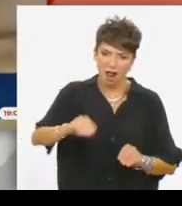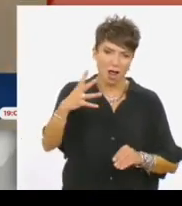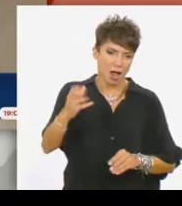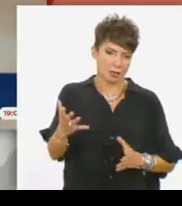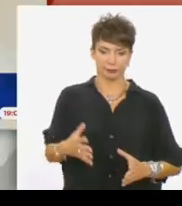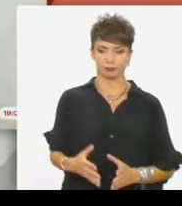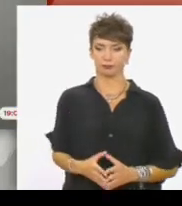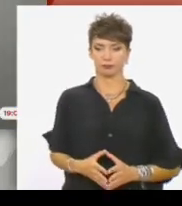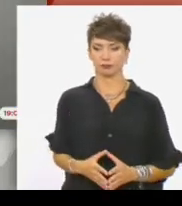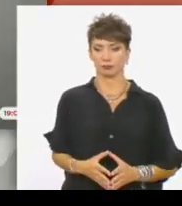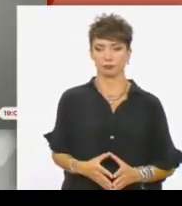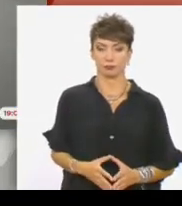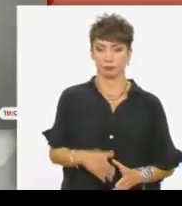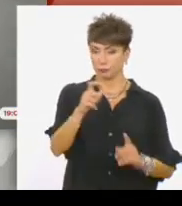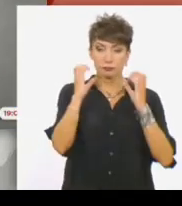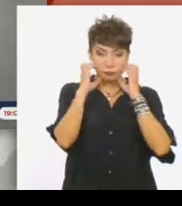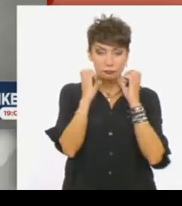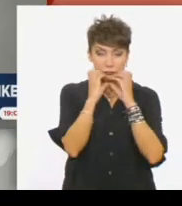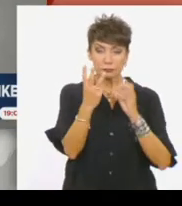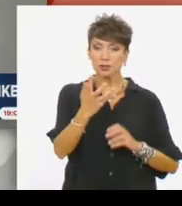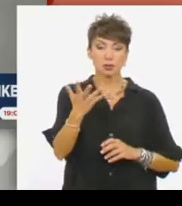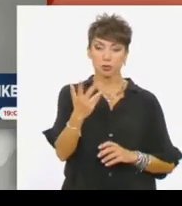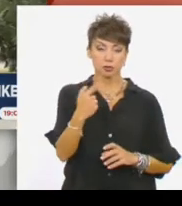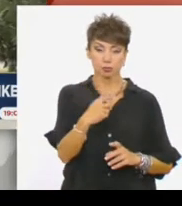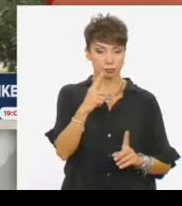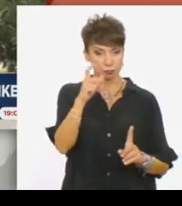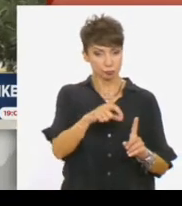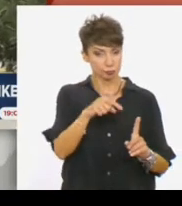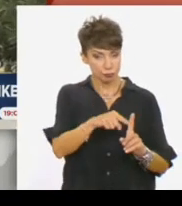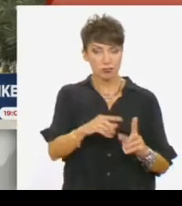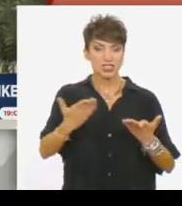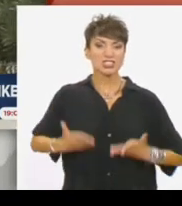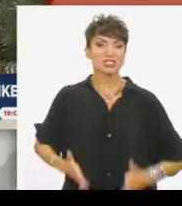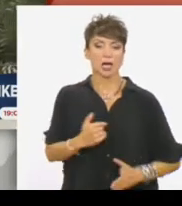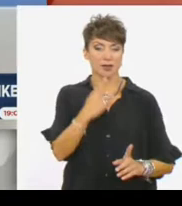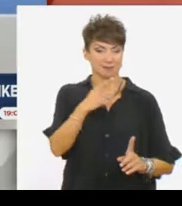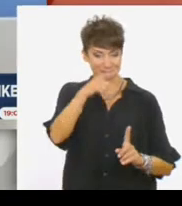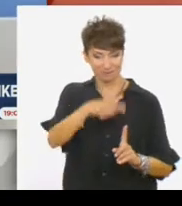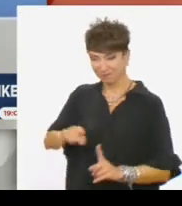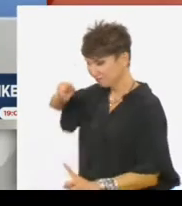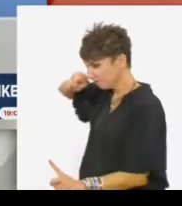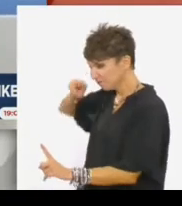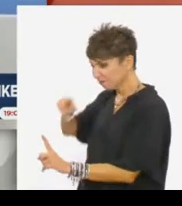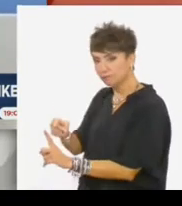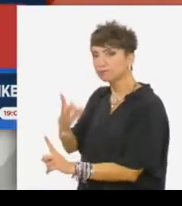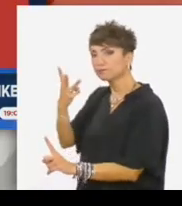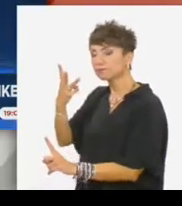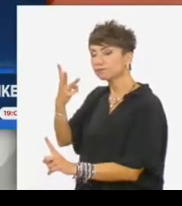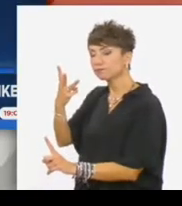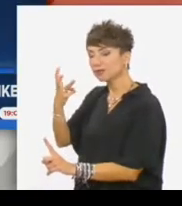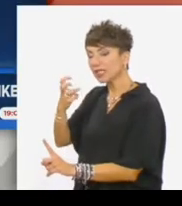άσχημη κατάσταση. Ο 30χρονος τραυματίας, σύμφωνα με αστυνομικές πηγές, επιτέθηκε με κατσαβίδι. Κατάγεται από την Αλβανία,